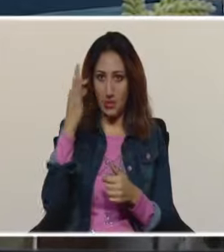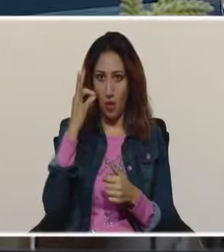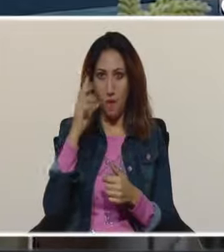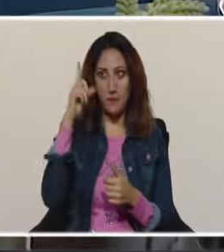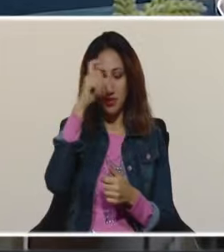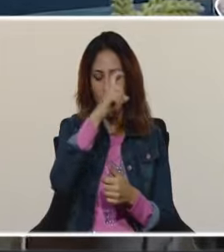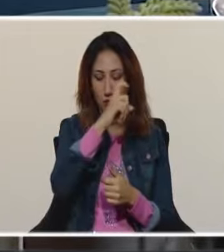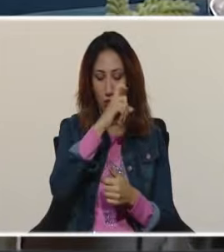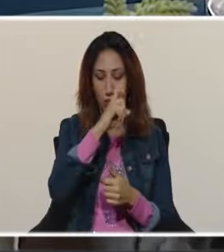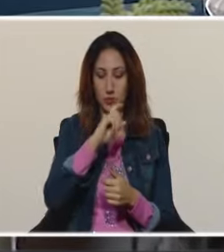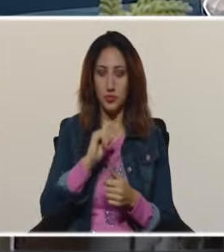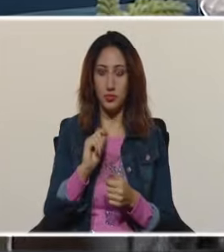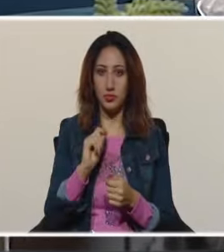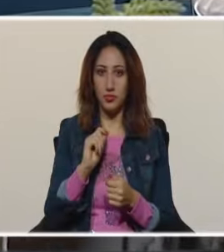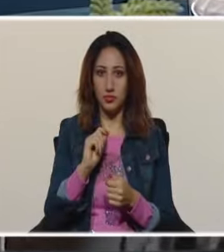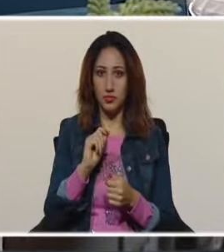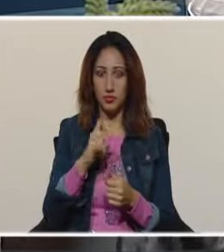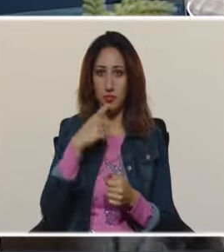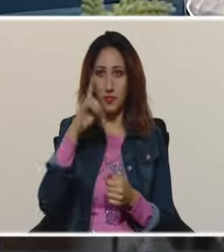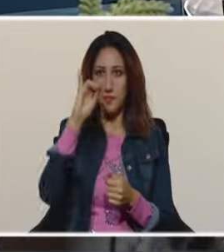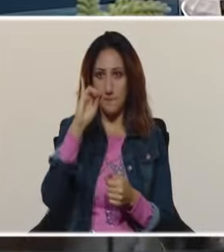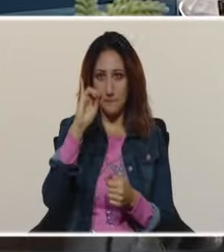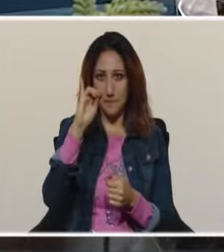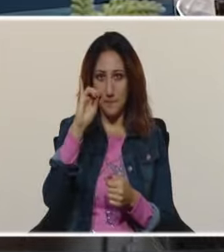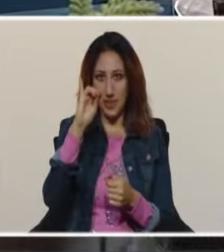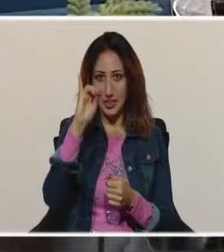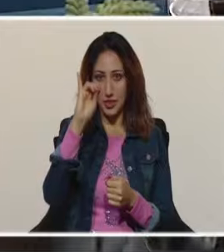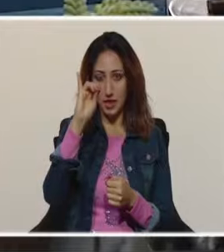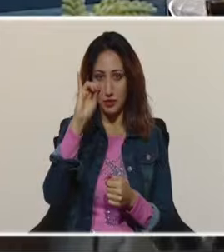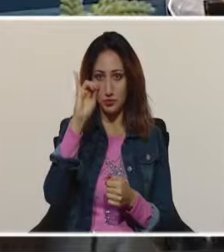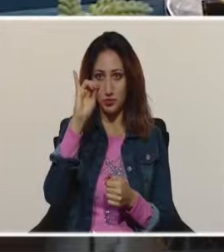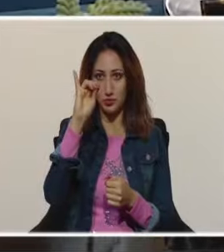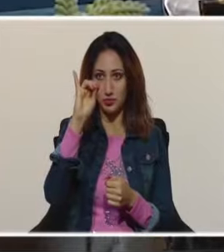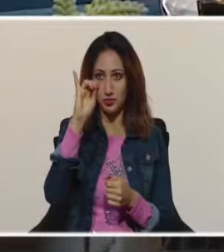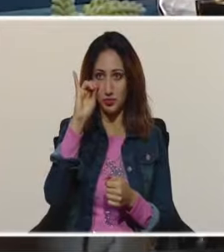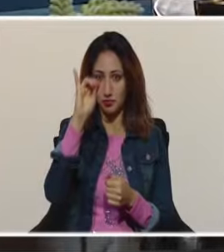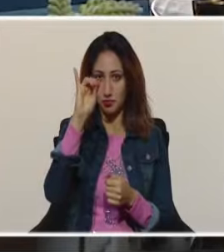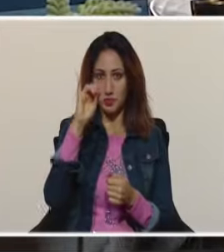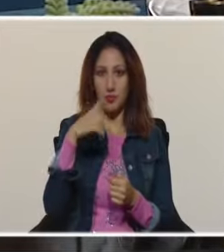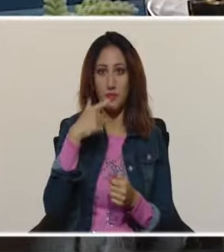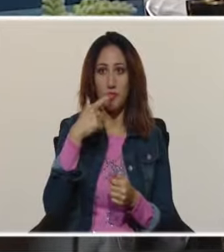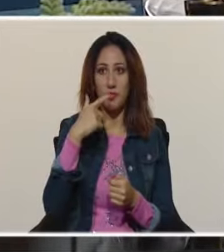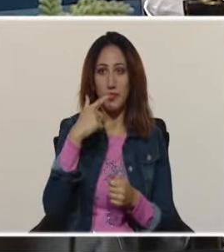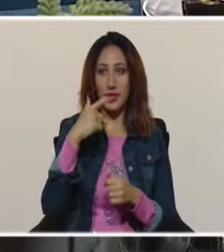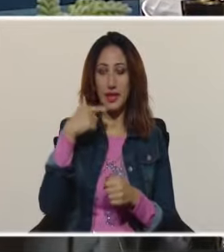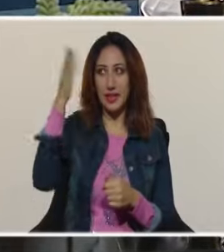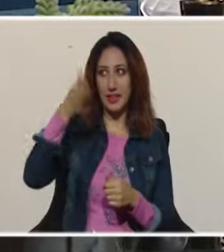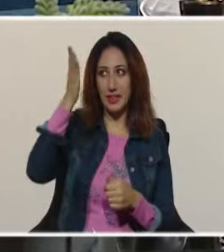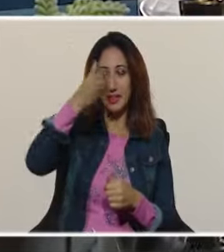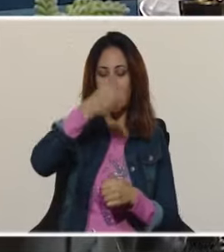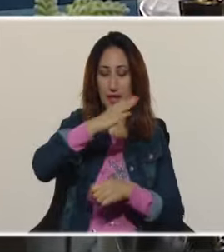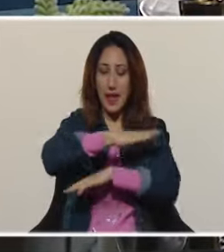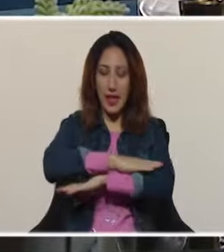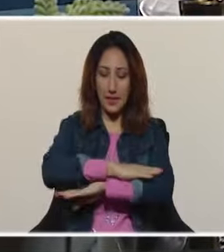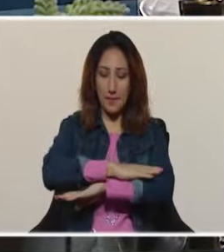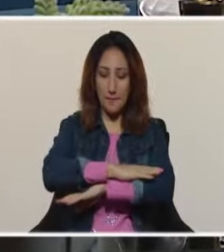جدا جدا. كان في بعبع اسمها ماده كده، ماده رخمه جدا، التاريخ. ماده التاريخ الادبي. فبعدين